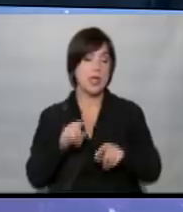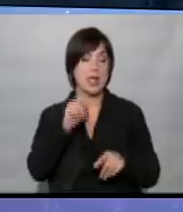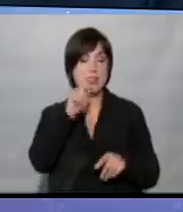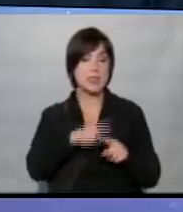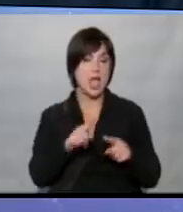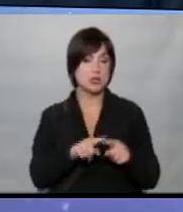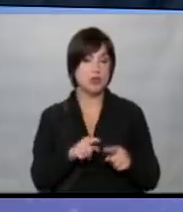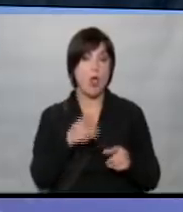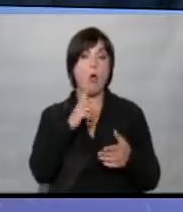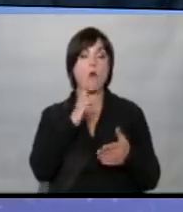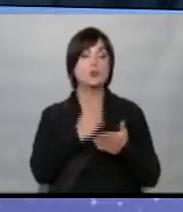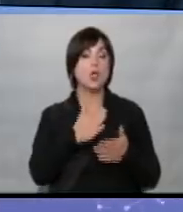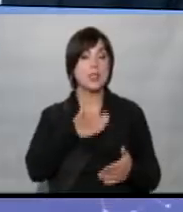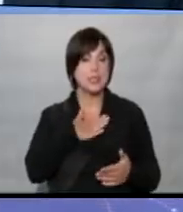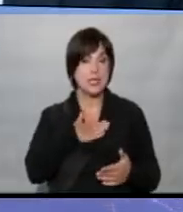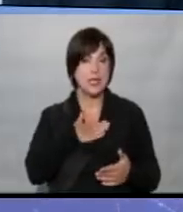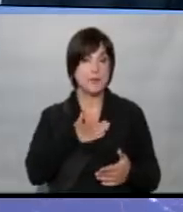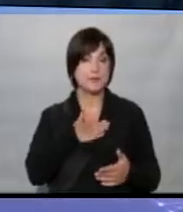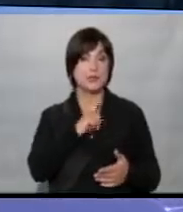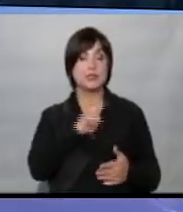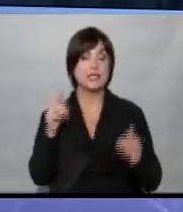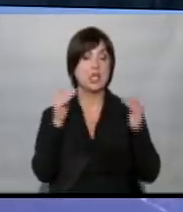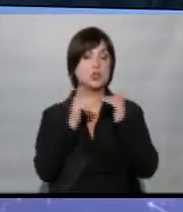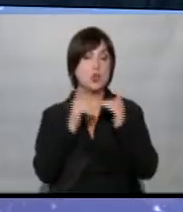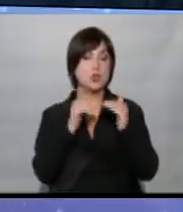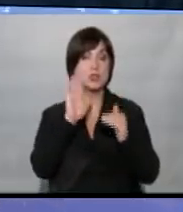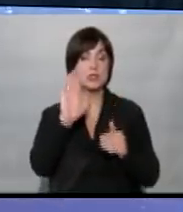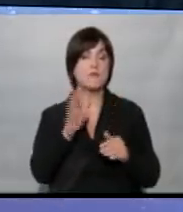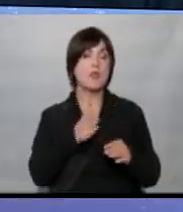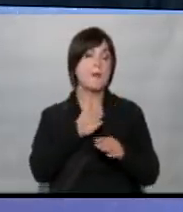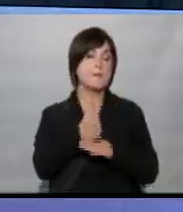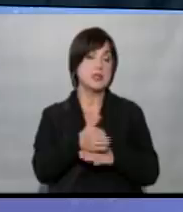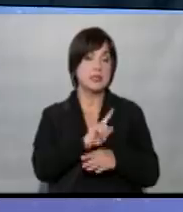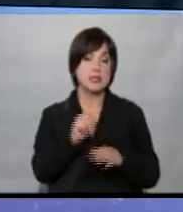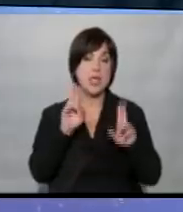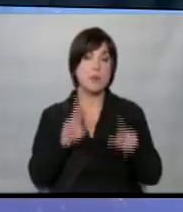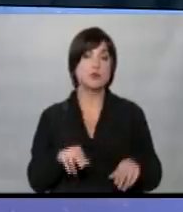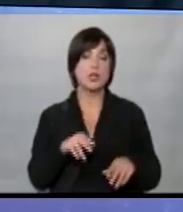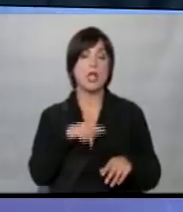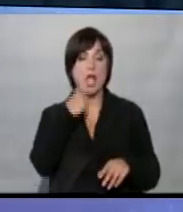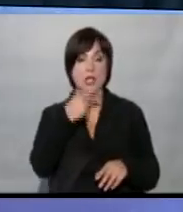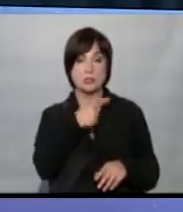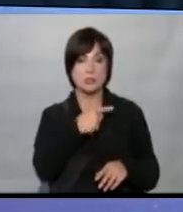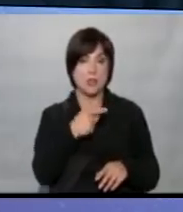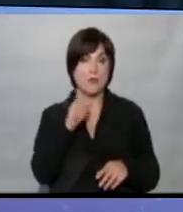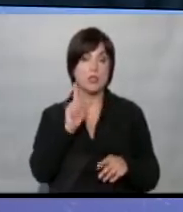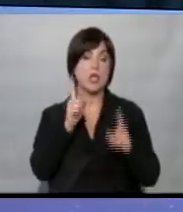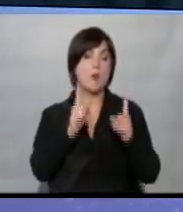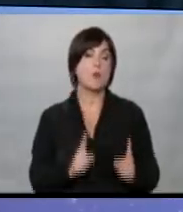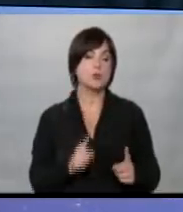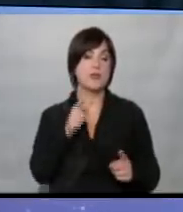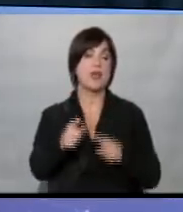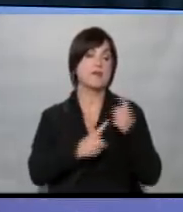Што значи, тоа што ние не се согласуваме со нивниот пристап, не може да го негираме дека постои